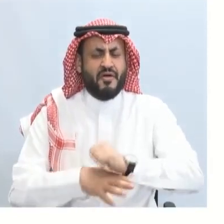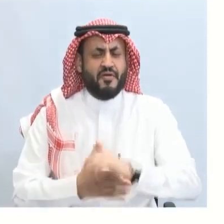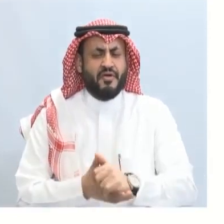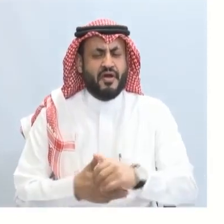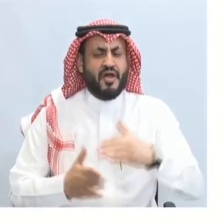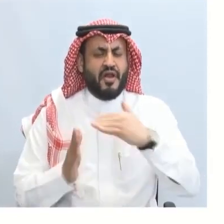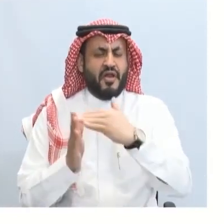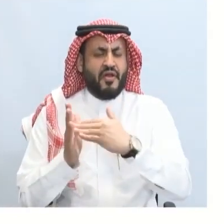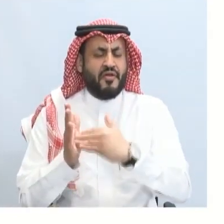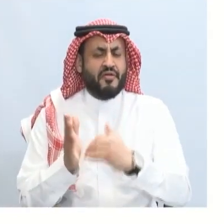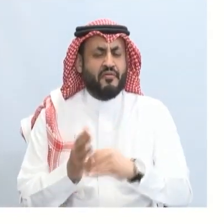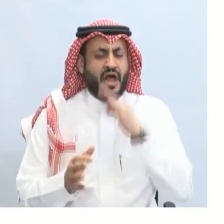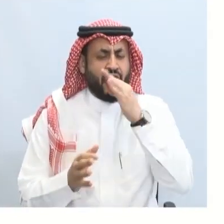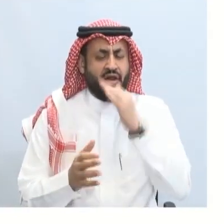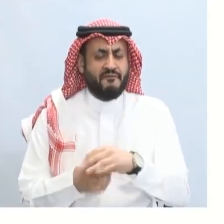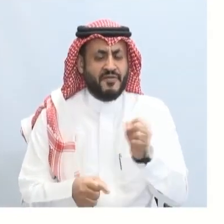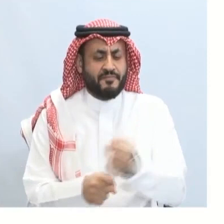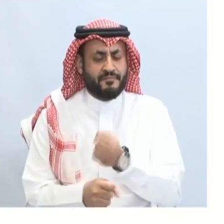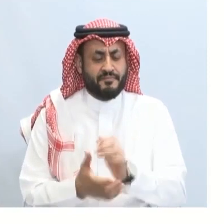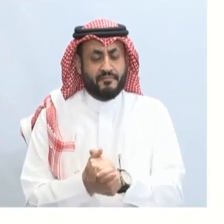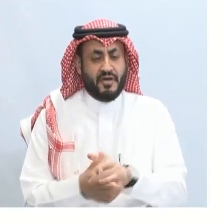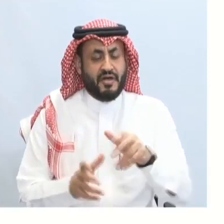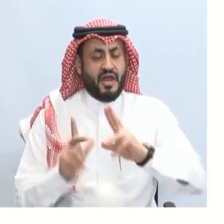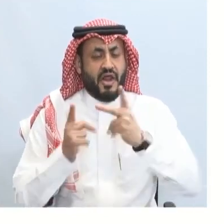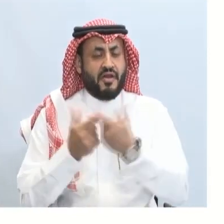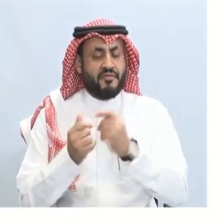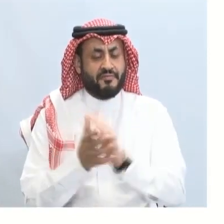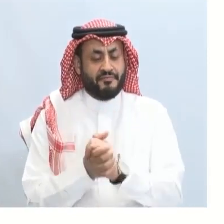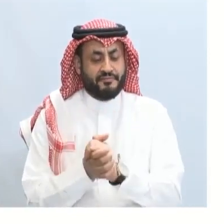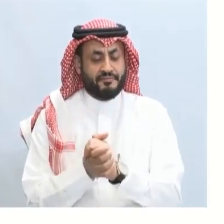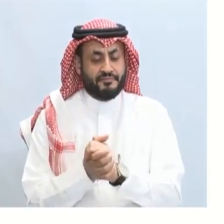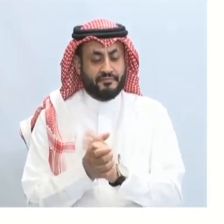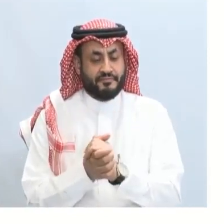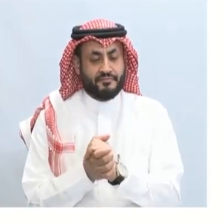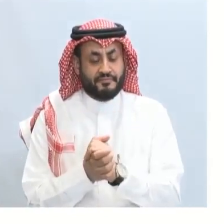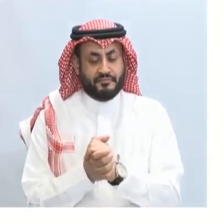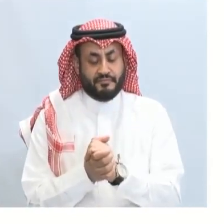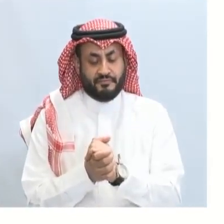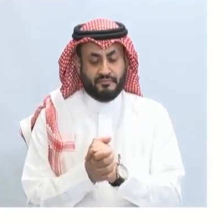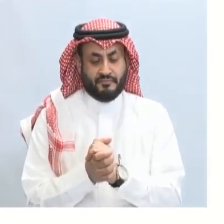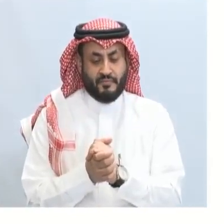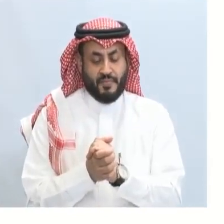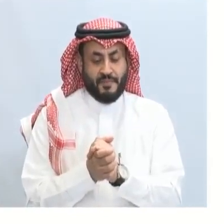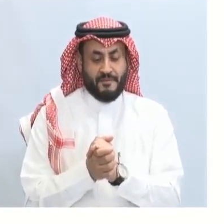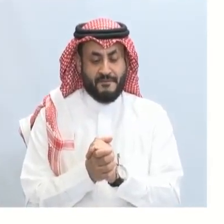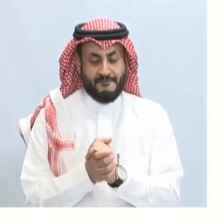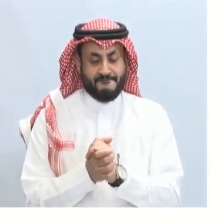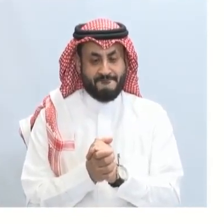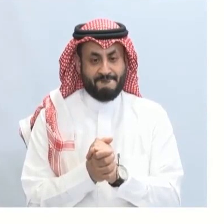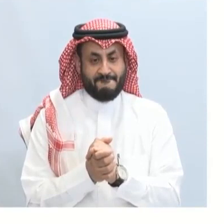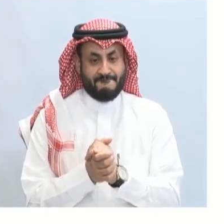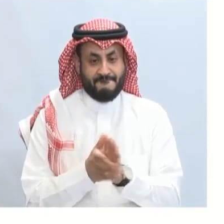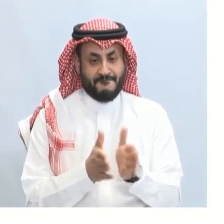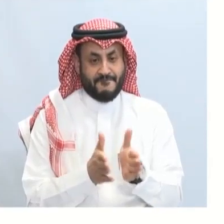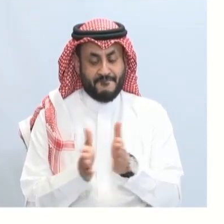يترتب على اقواله وافعاله من نتائج يكون متحملا لنتائج قراراته